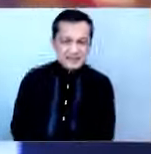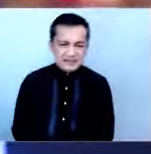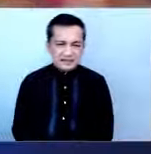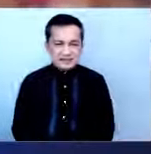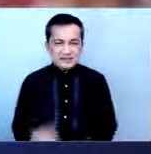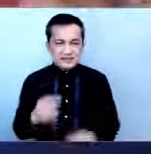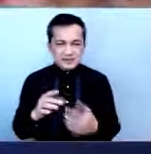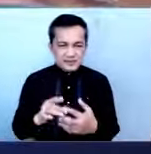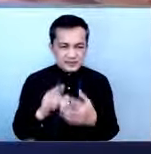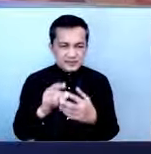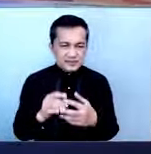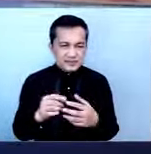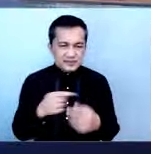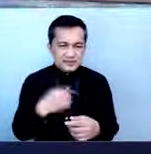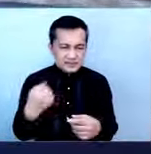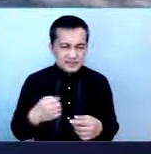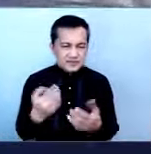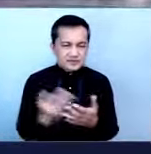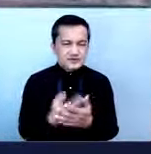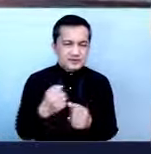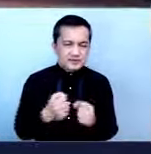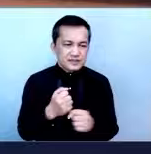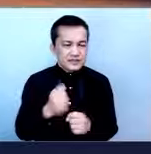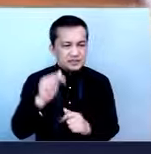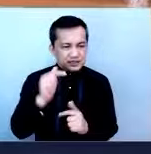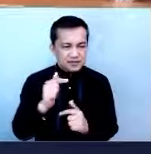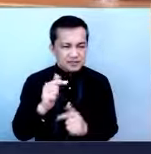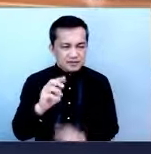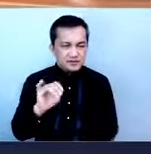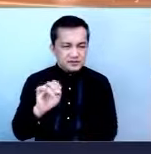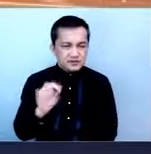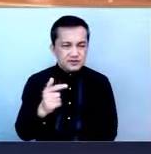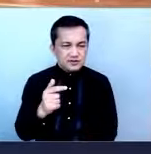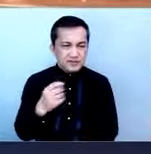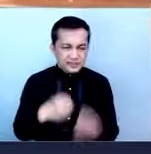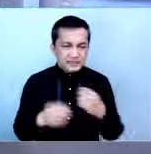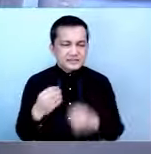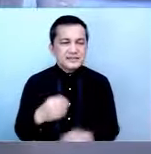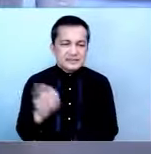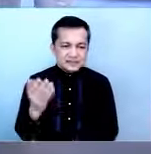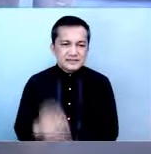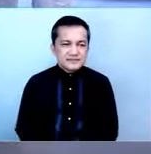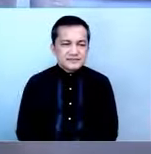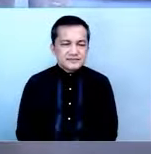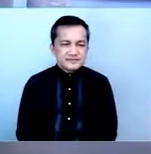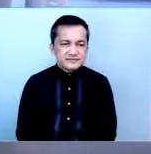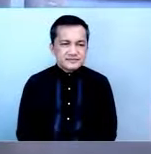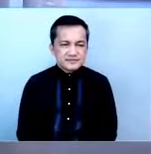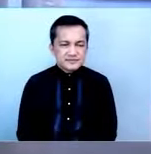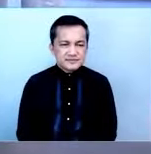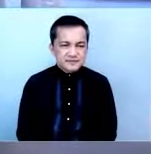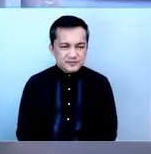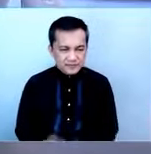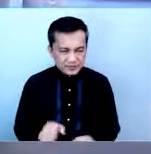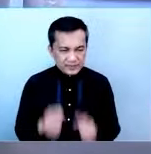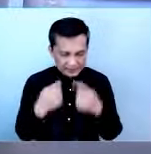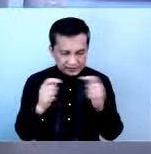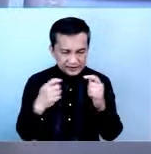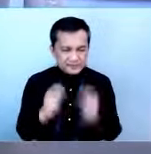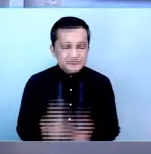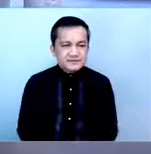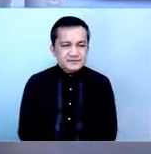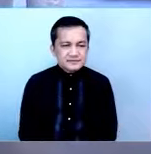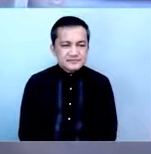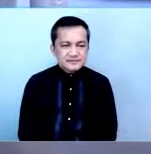Year, ito po yung limited edition po natin at Majong Kakanin po. Majong Kakanin. Yes. Pwede yung try? Yes, ma'am. Go ahead po.